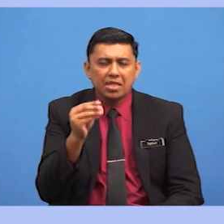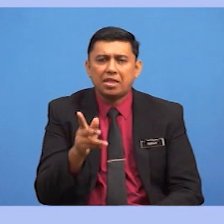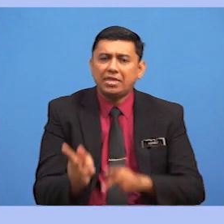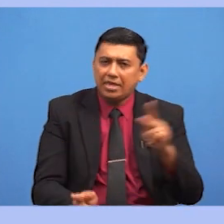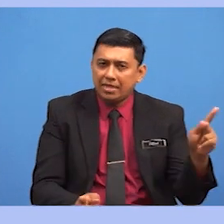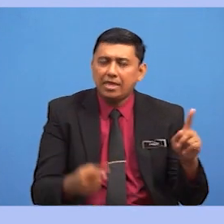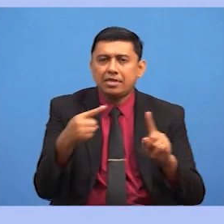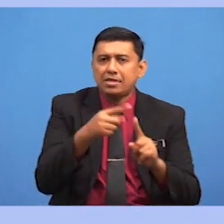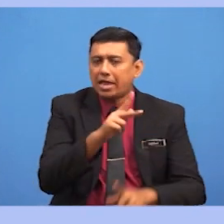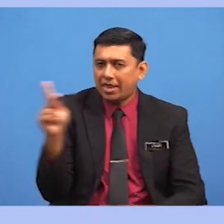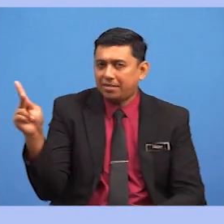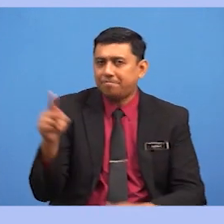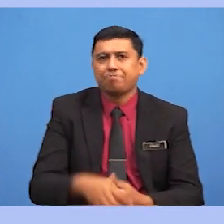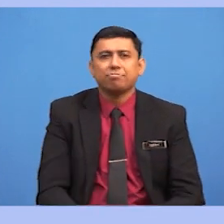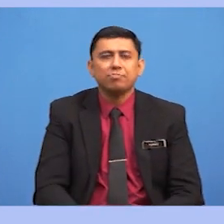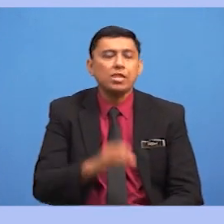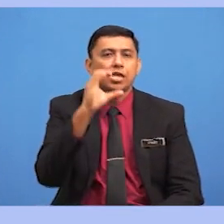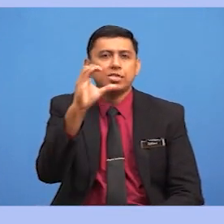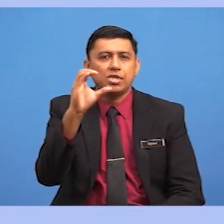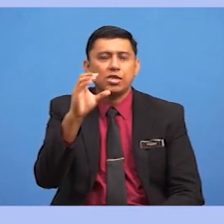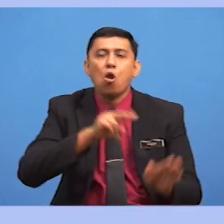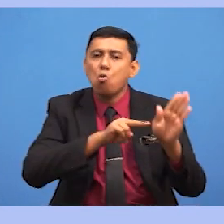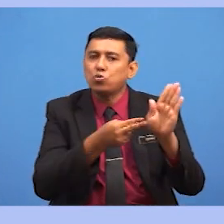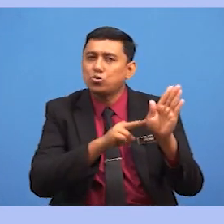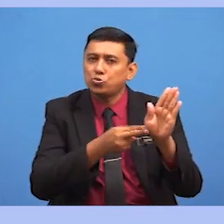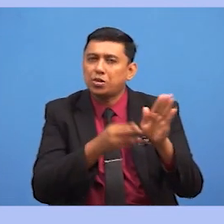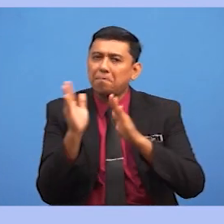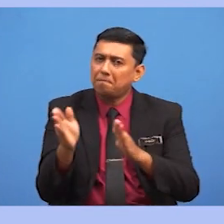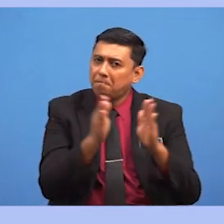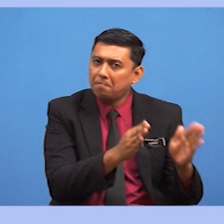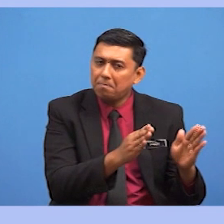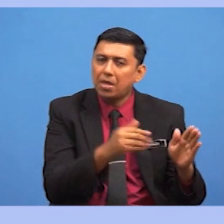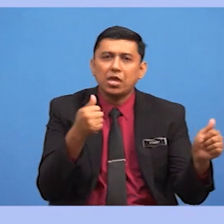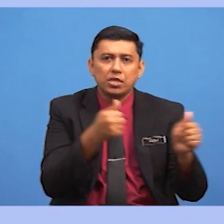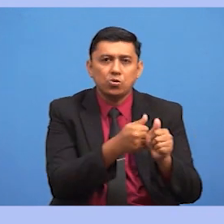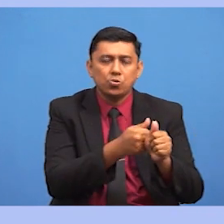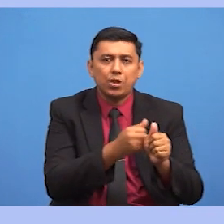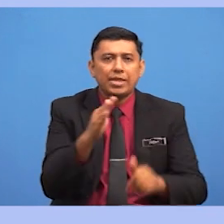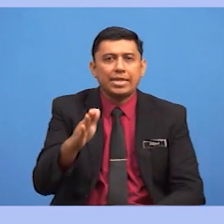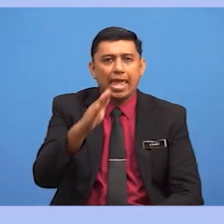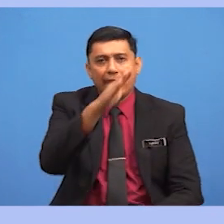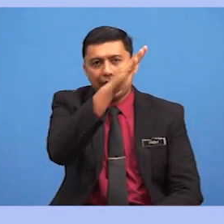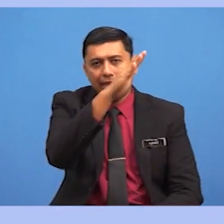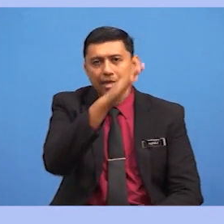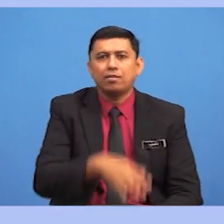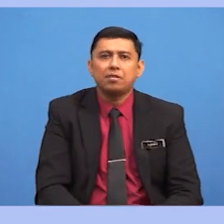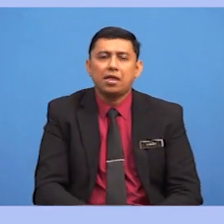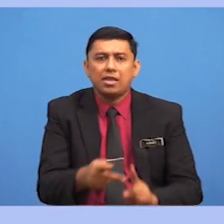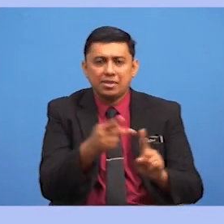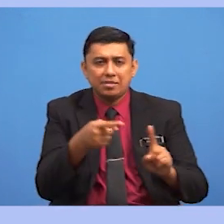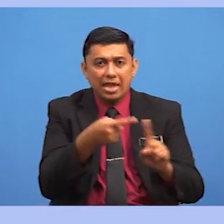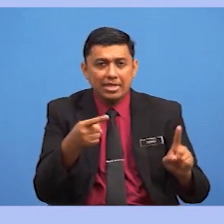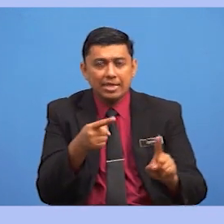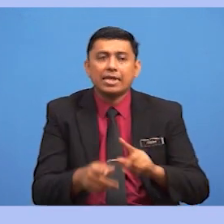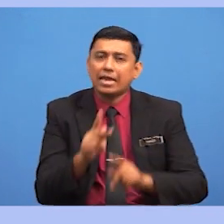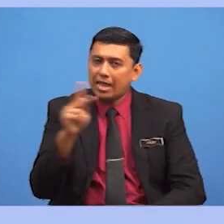kiri ke kanan jadual berkala. C. Unsur-unsur disusun mengikut tertib menaik nombor proton dari